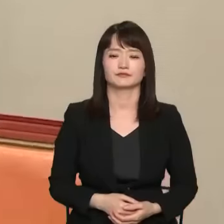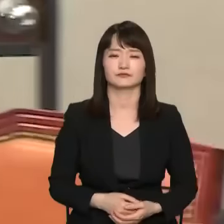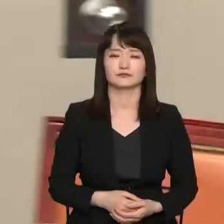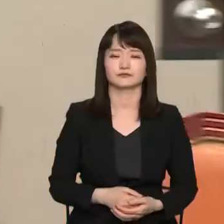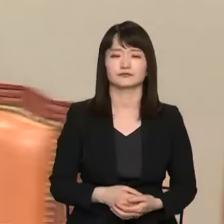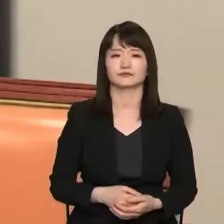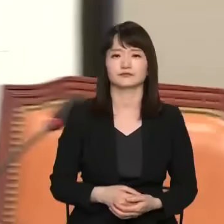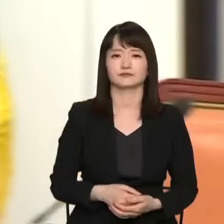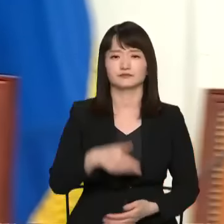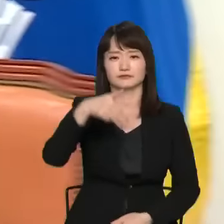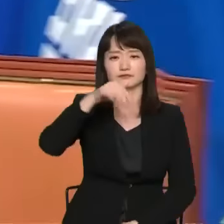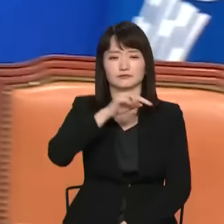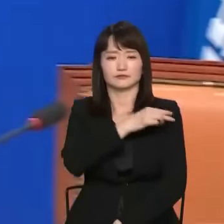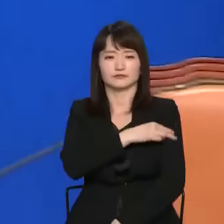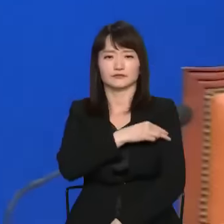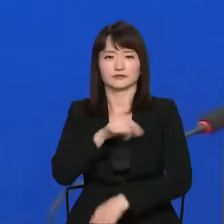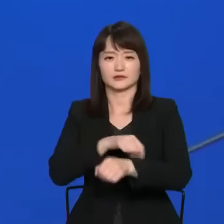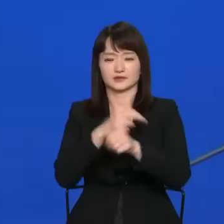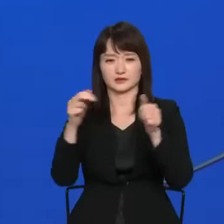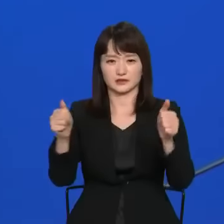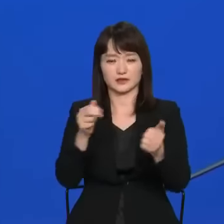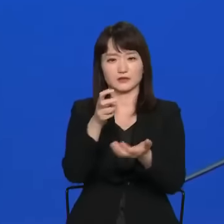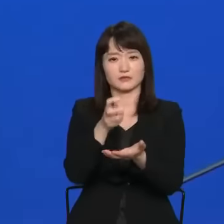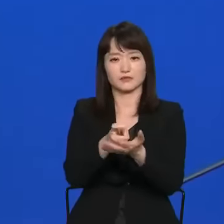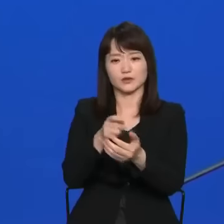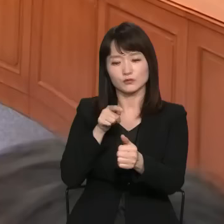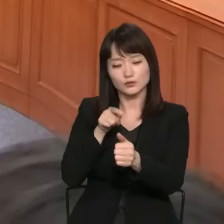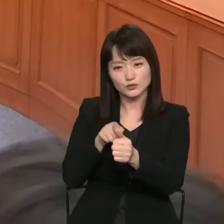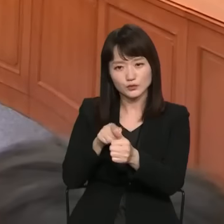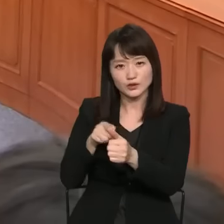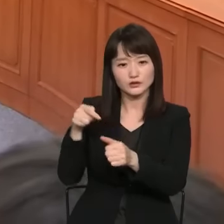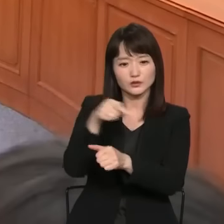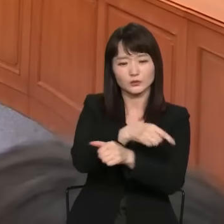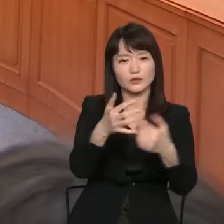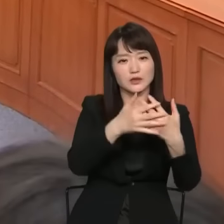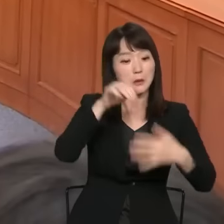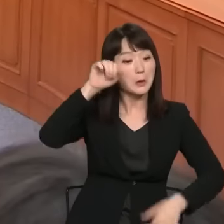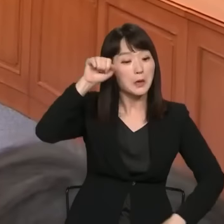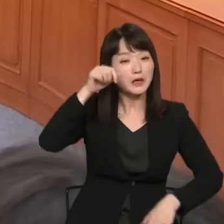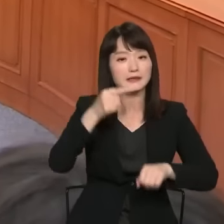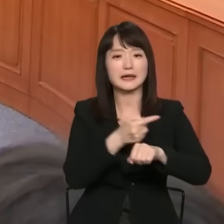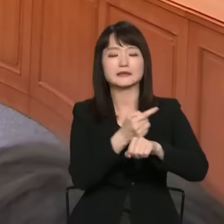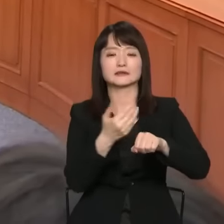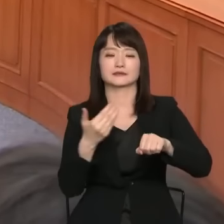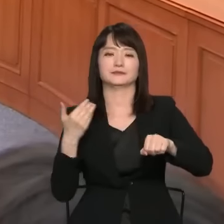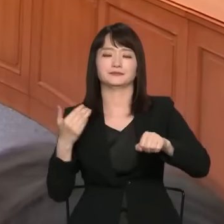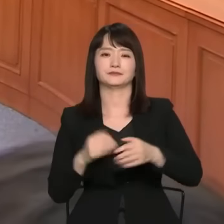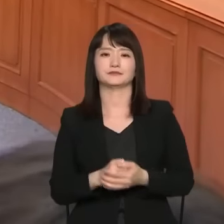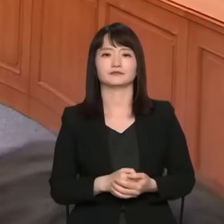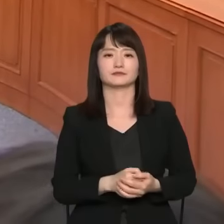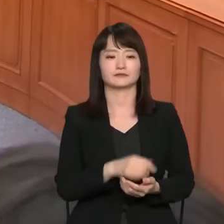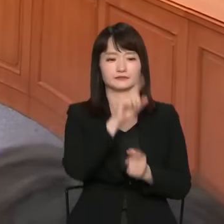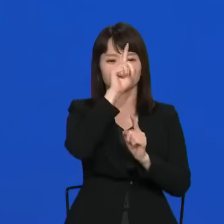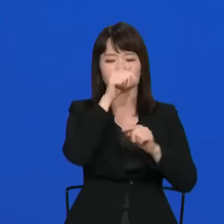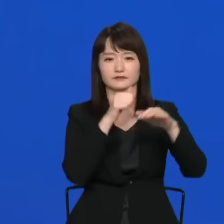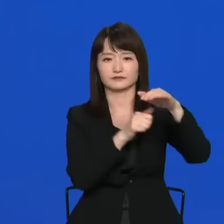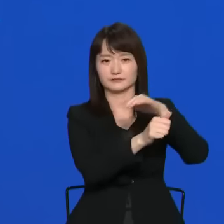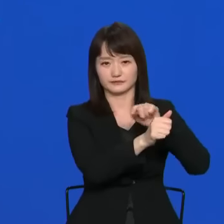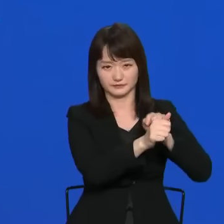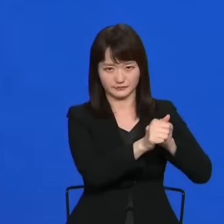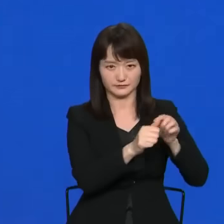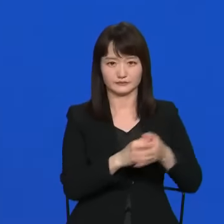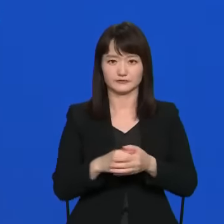최상병 특검법 통과를 촉구하는 범야권의 장외 집회가 열리기 1시간 전. 이재명 더불어민주당